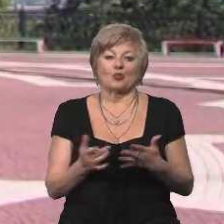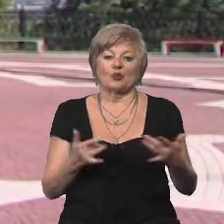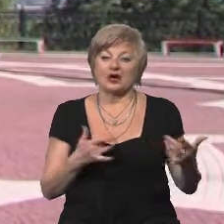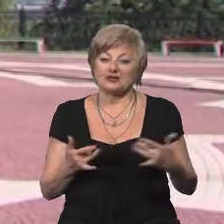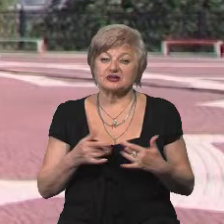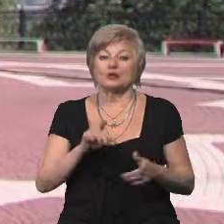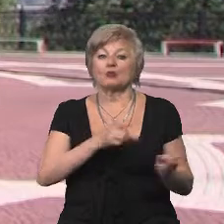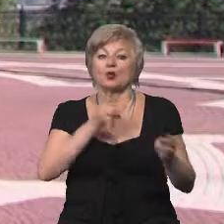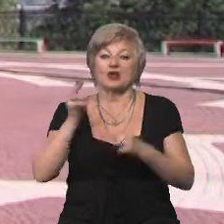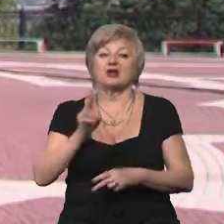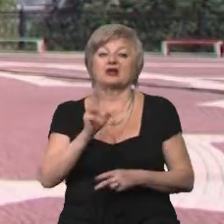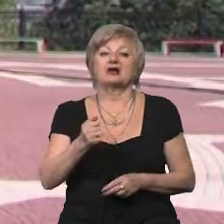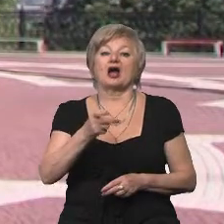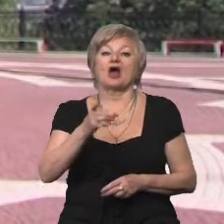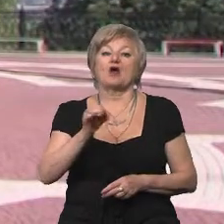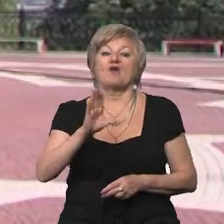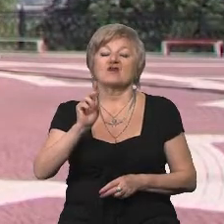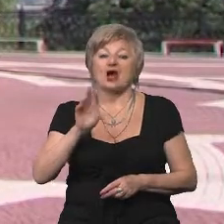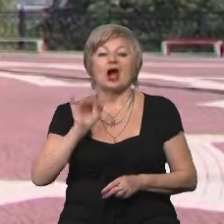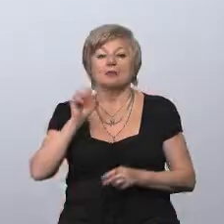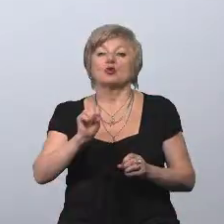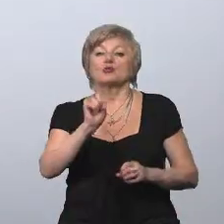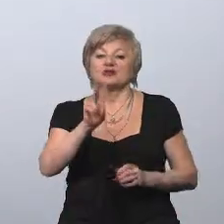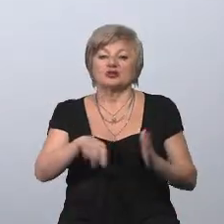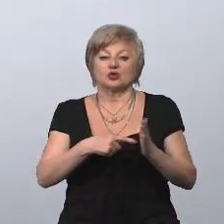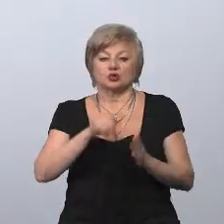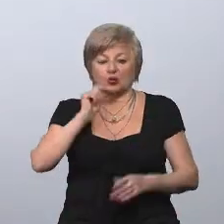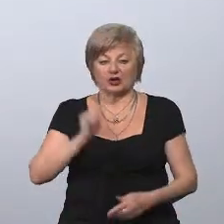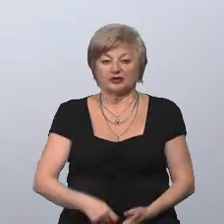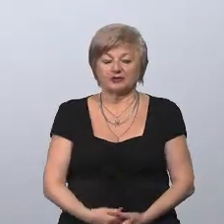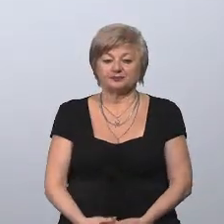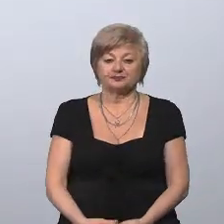а звідти іще у 12 міст України.